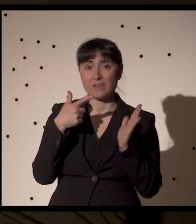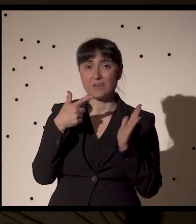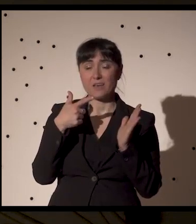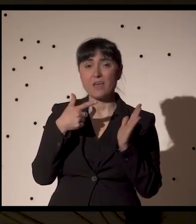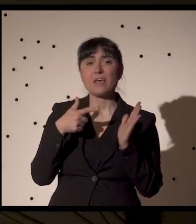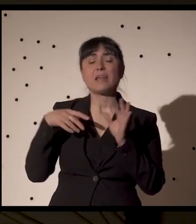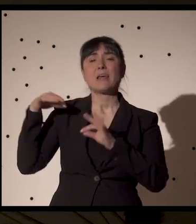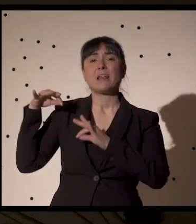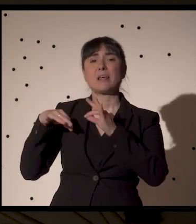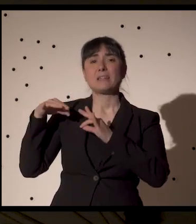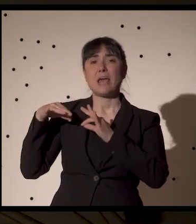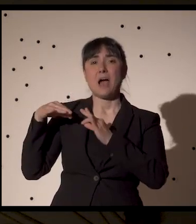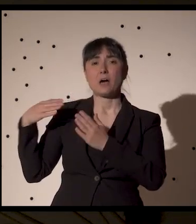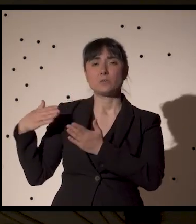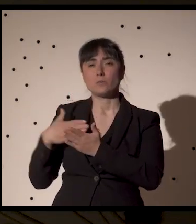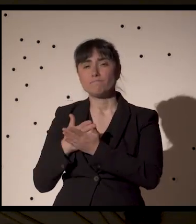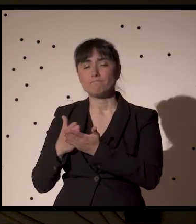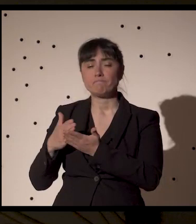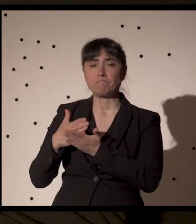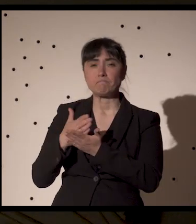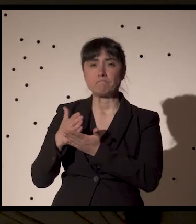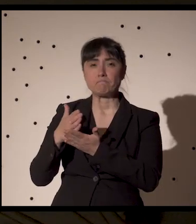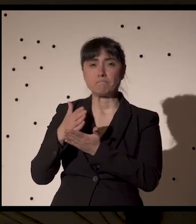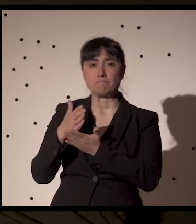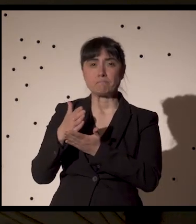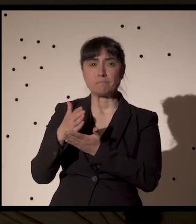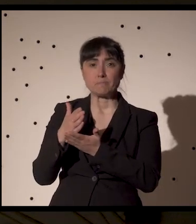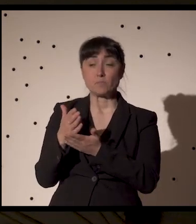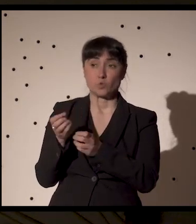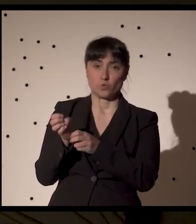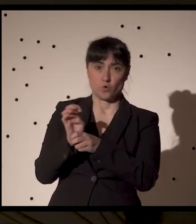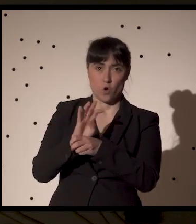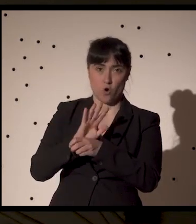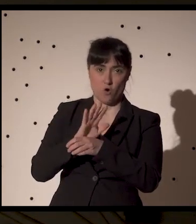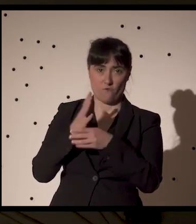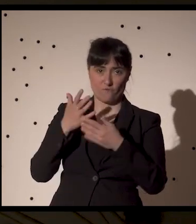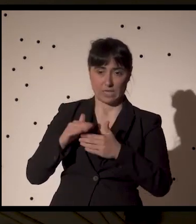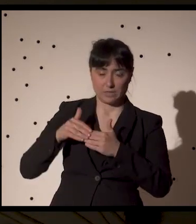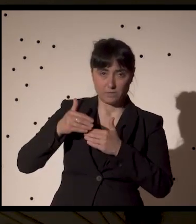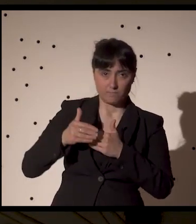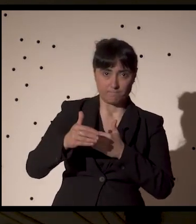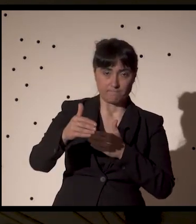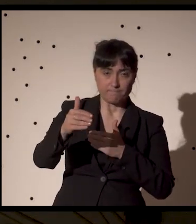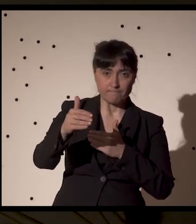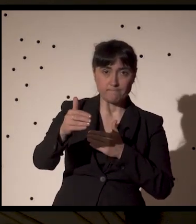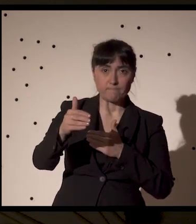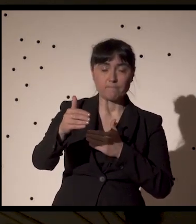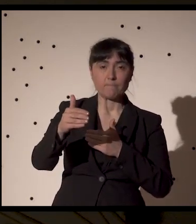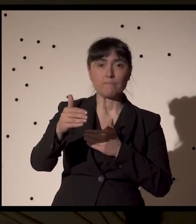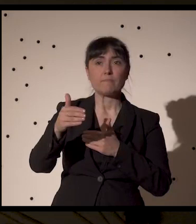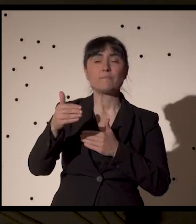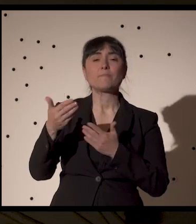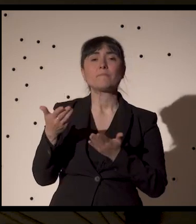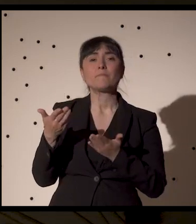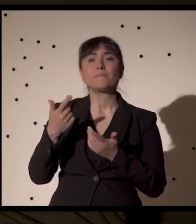per l'appunto nel in questo sua fase eliminale post covid quest'anno ricorre una nuova edizione